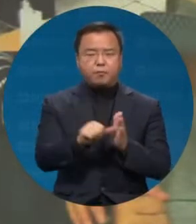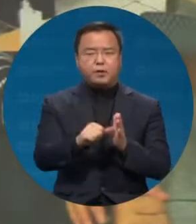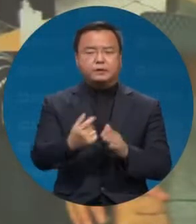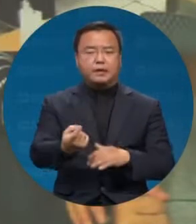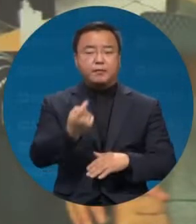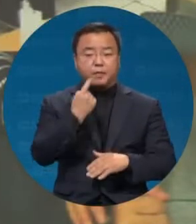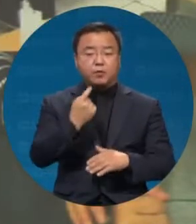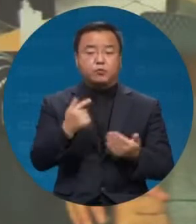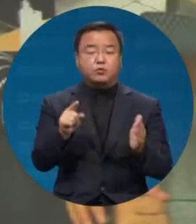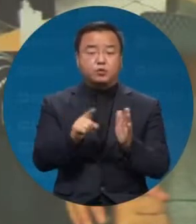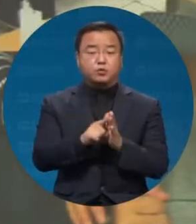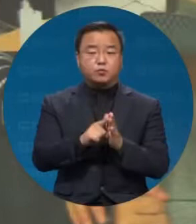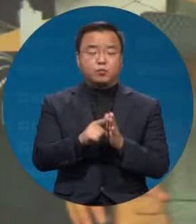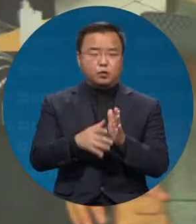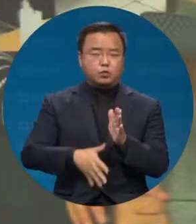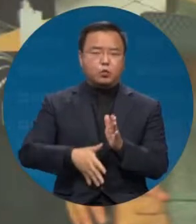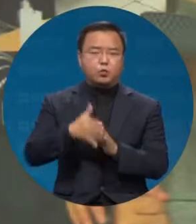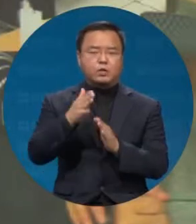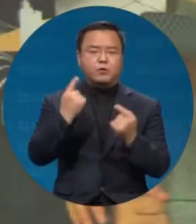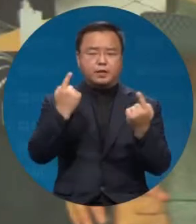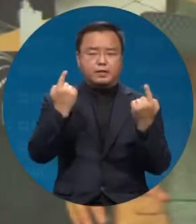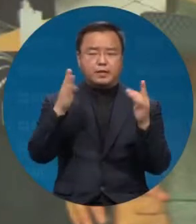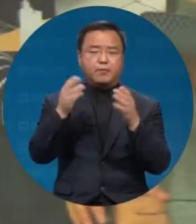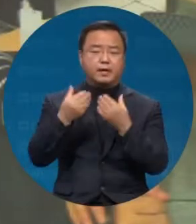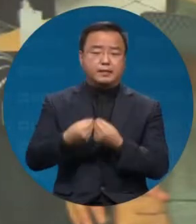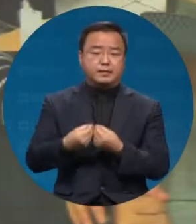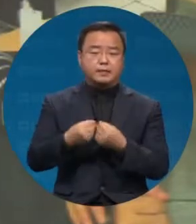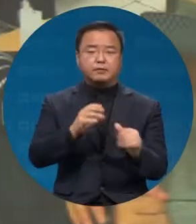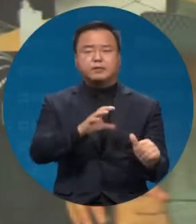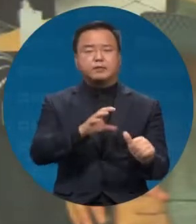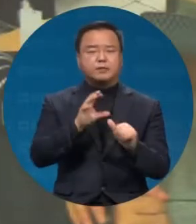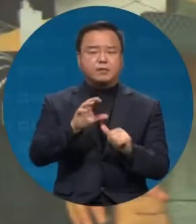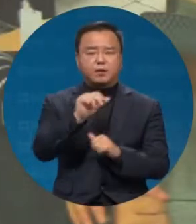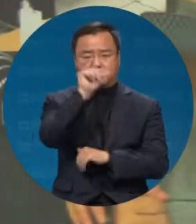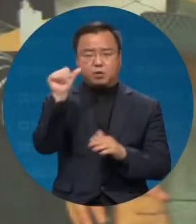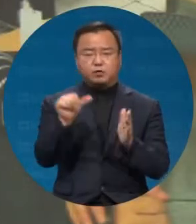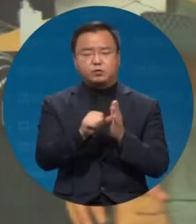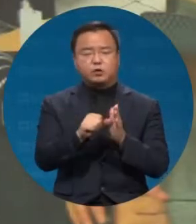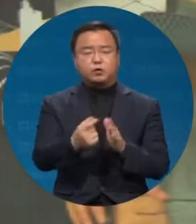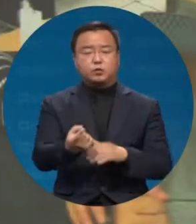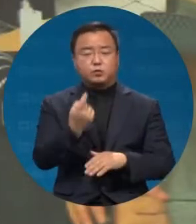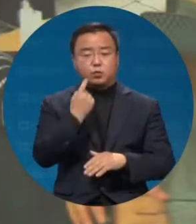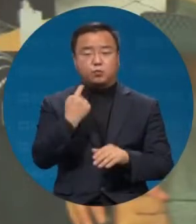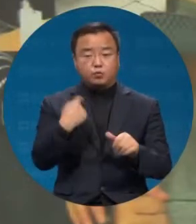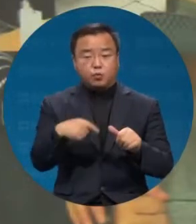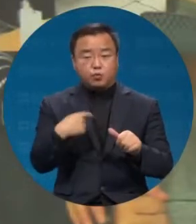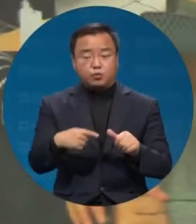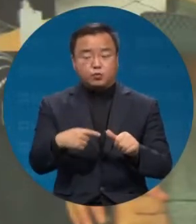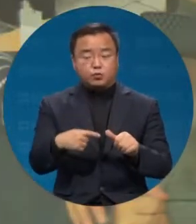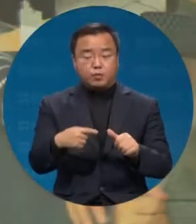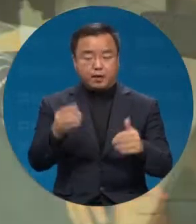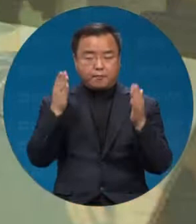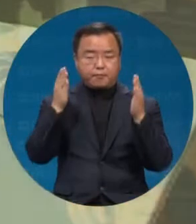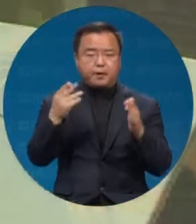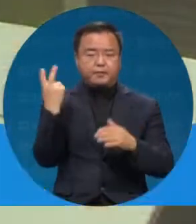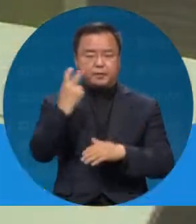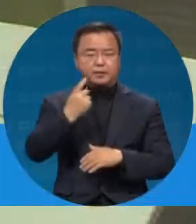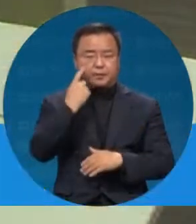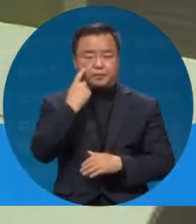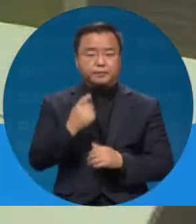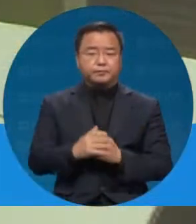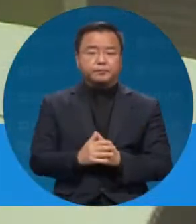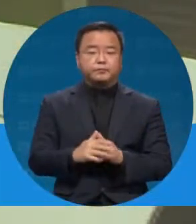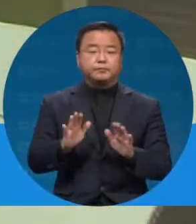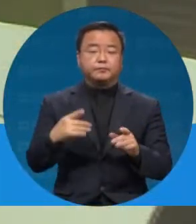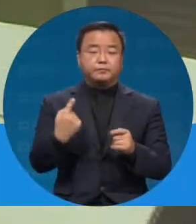대학 의 사례를 통해 2 평생교육의 나아갈 방향에 찾아보는 기획보도 를 시작합니다 저는 그 첫 번째 순서로